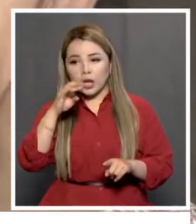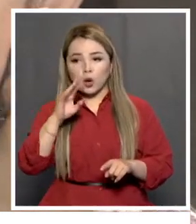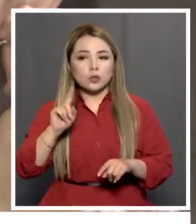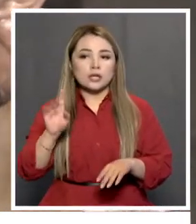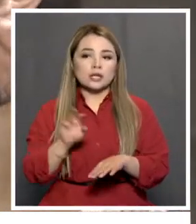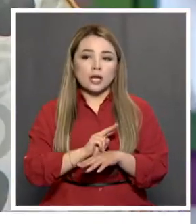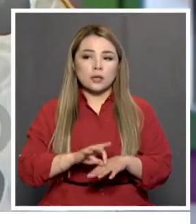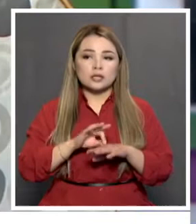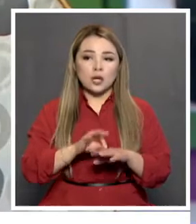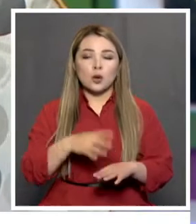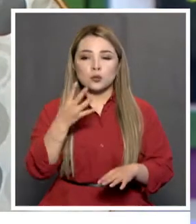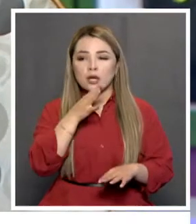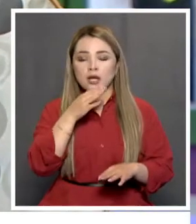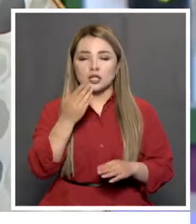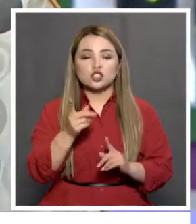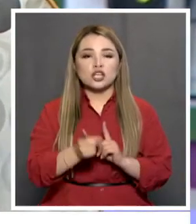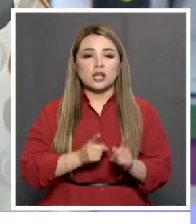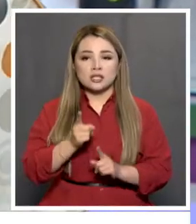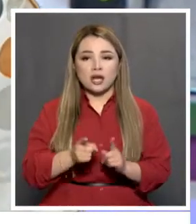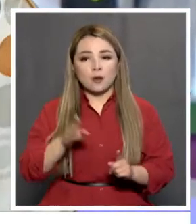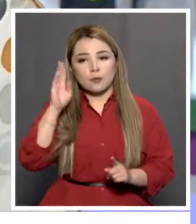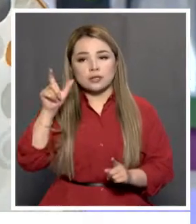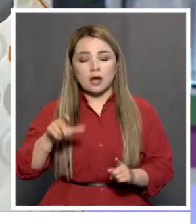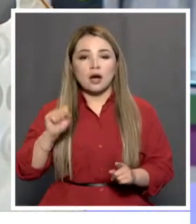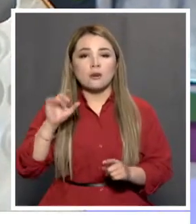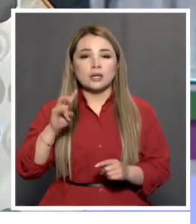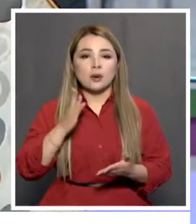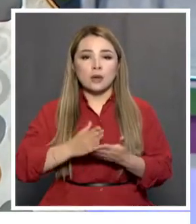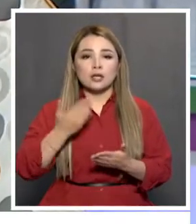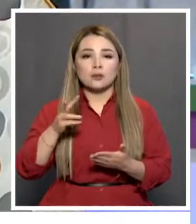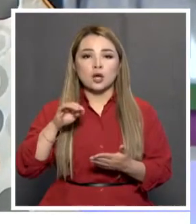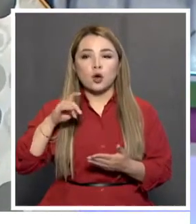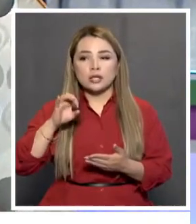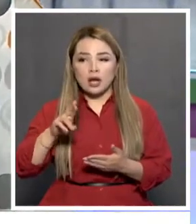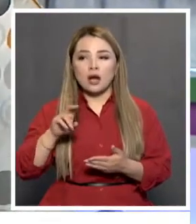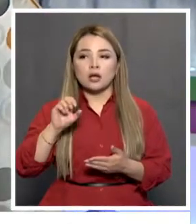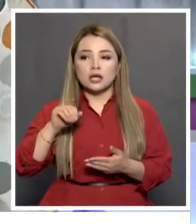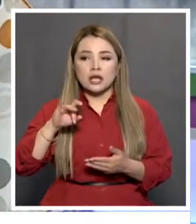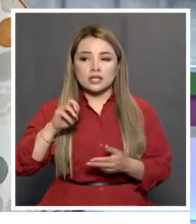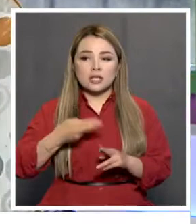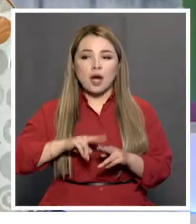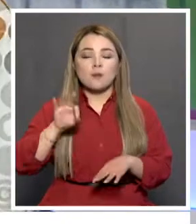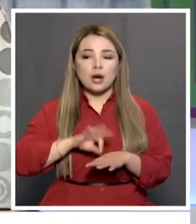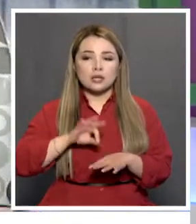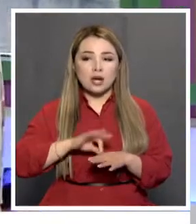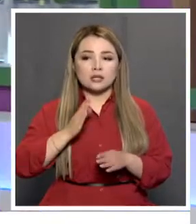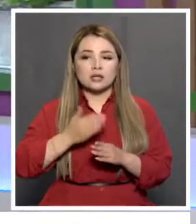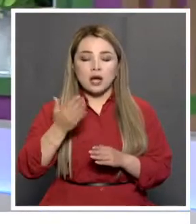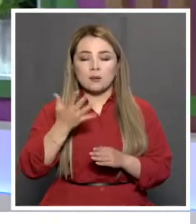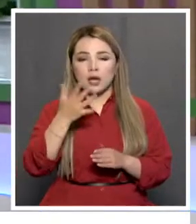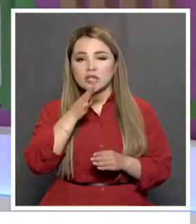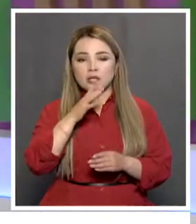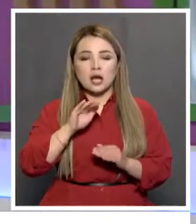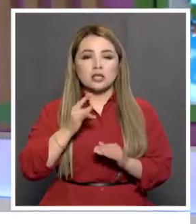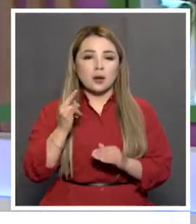алып жатқан 4 жасар жезқазғандық Батыр Абин бар. Микротия және атрезия диагнозы қойылған алматылық 5 жасар